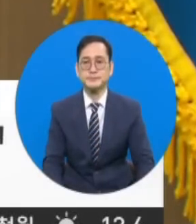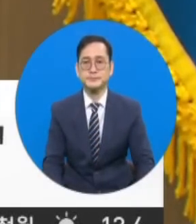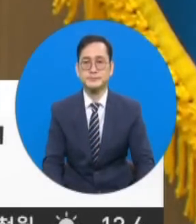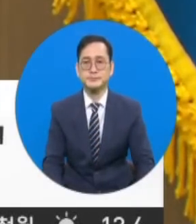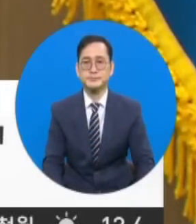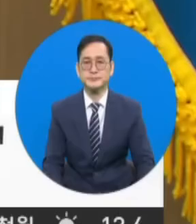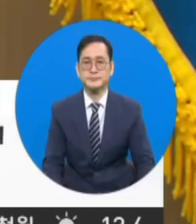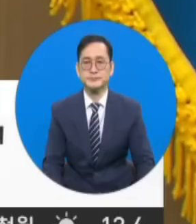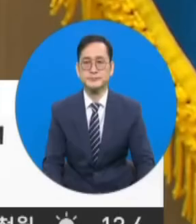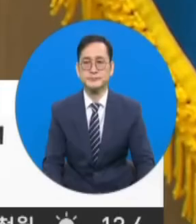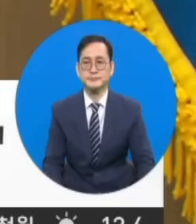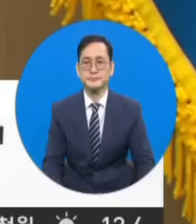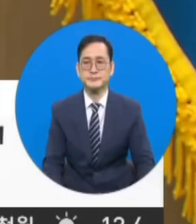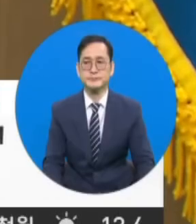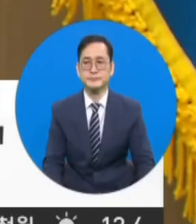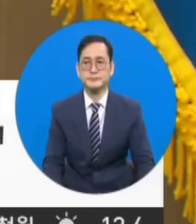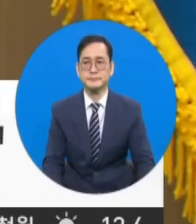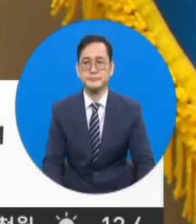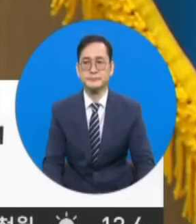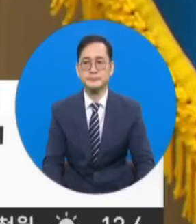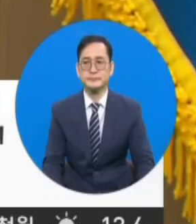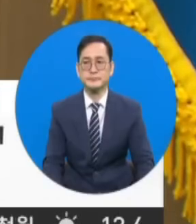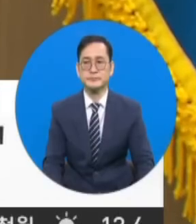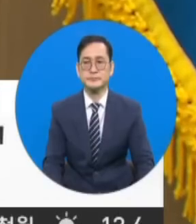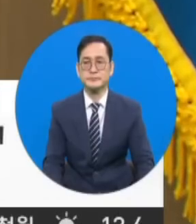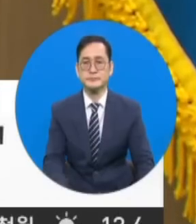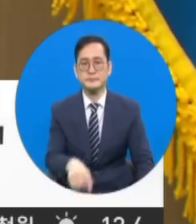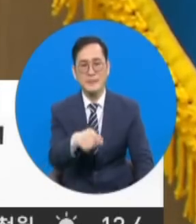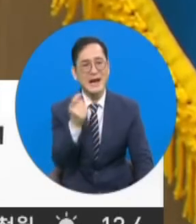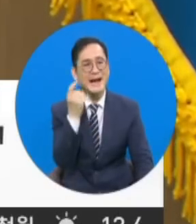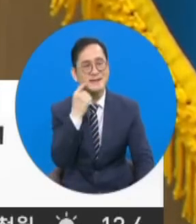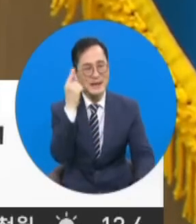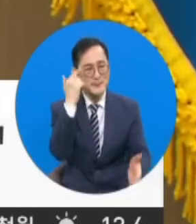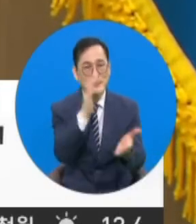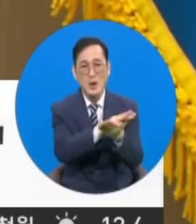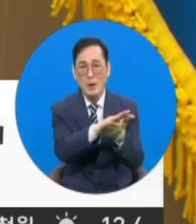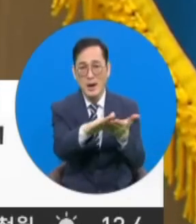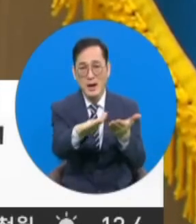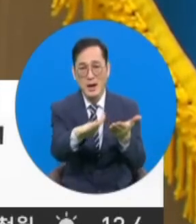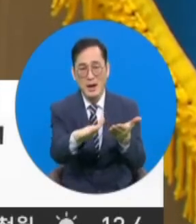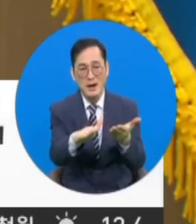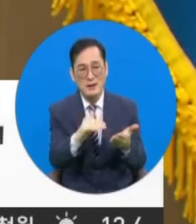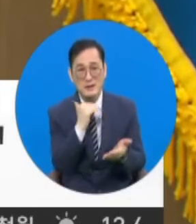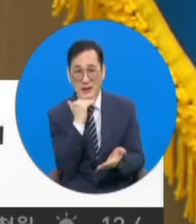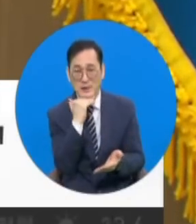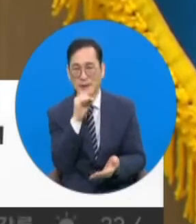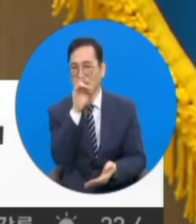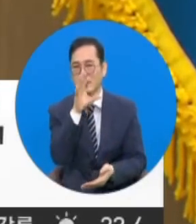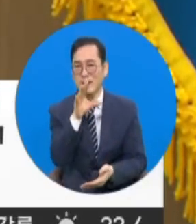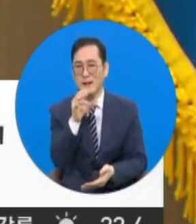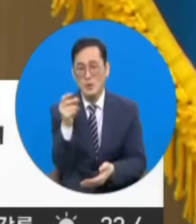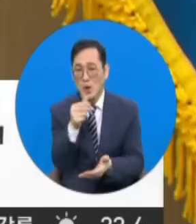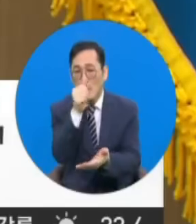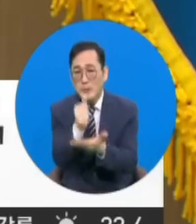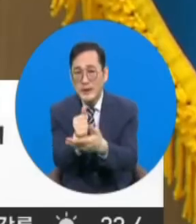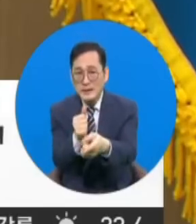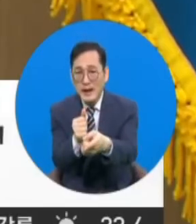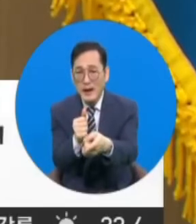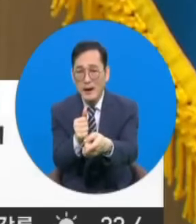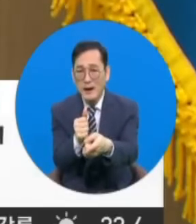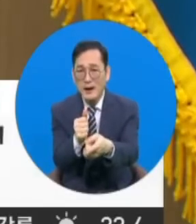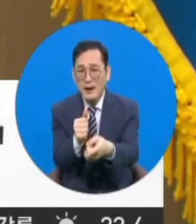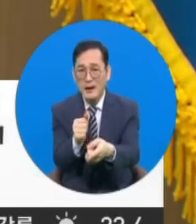힘에 의한 평화가 아닌 적의 선의의 기대는 가짜 평화와 마찬가지로 범죄자의 선의에